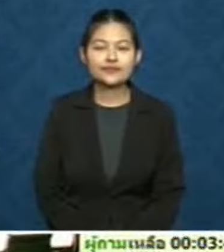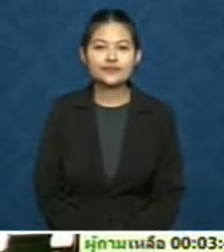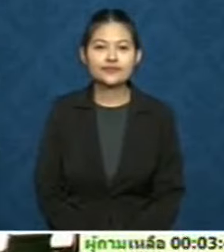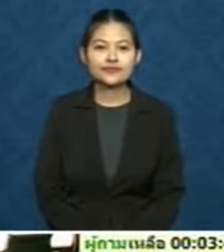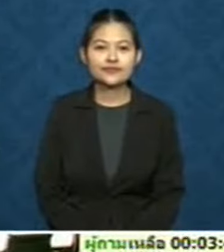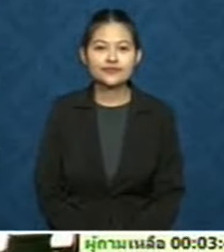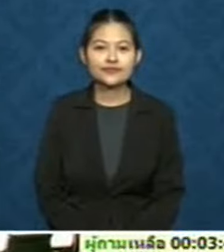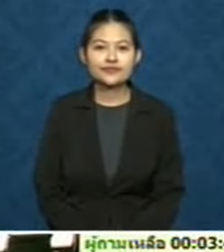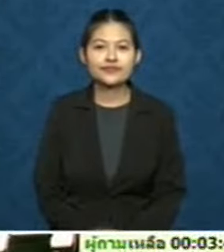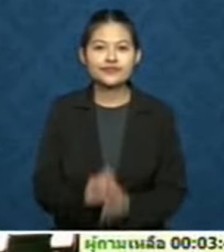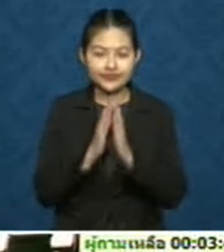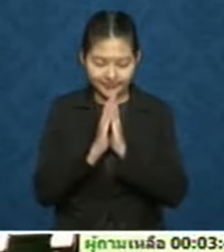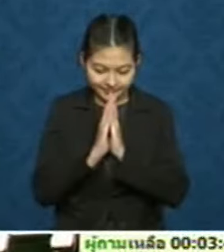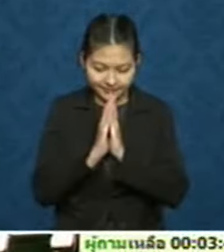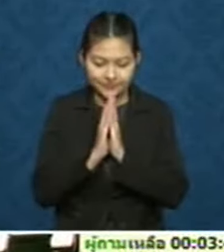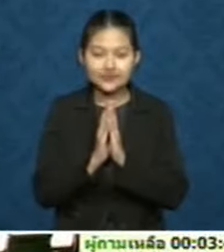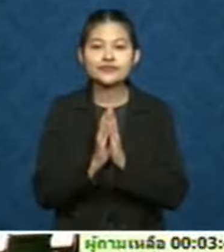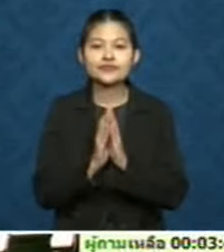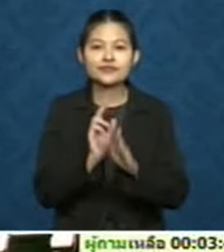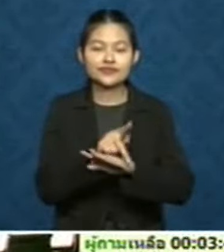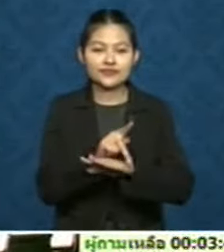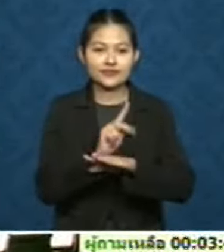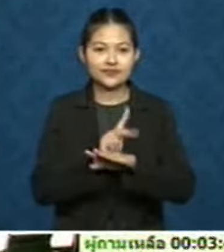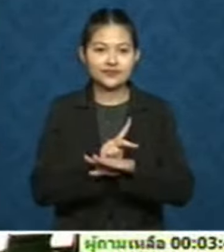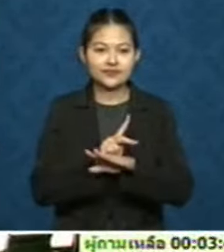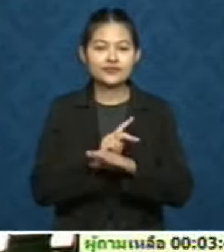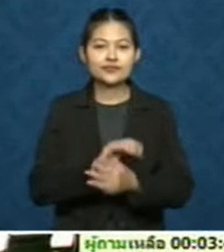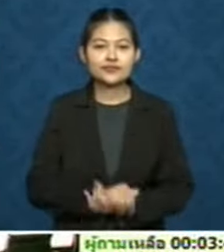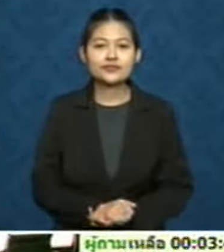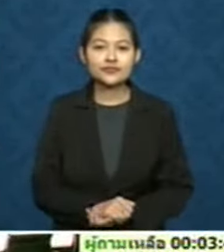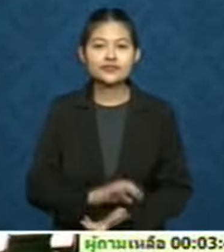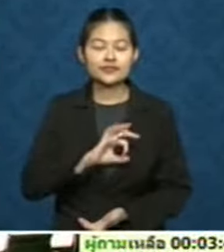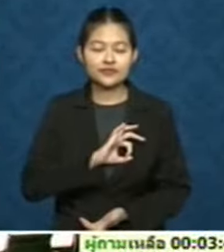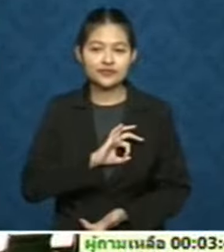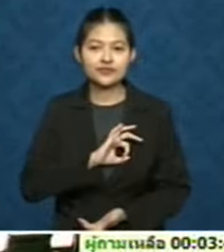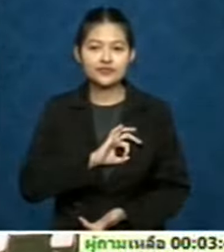ค่ะกราบเรียนท่านประธานสภาที่เคารพค่ะท่านสมาชิกผู้ทรงเกียรติ